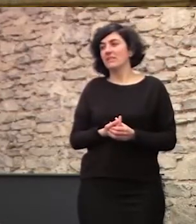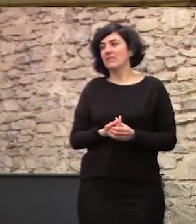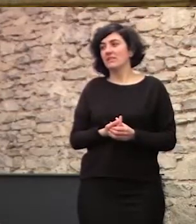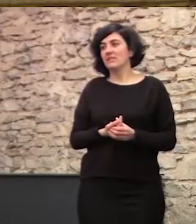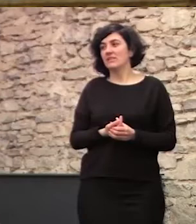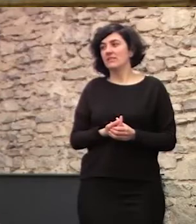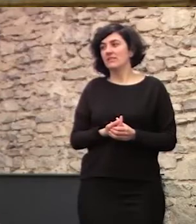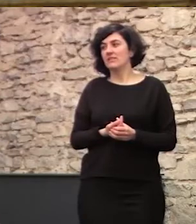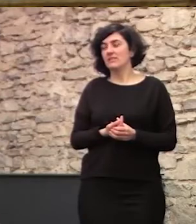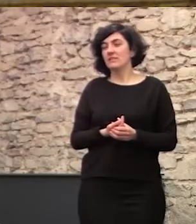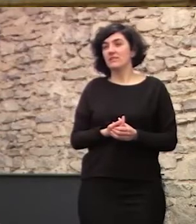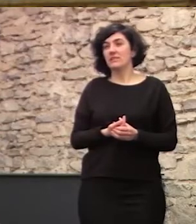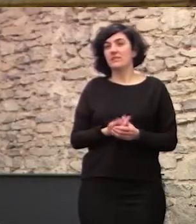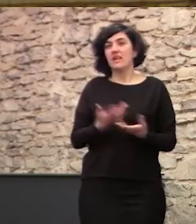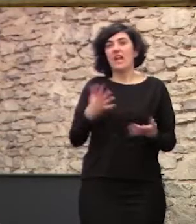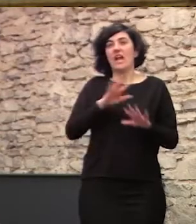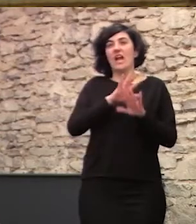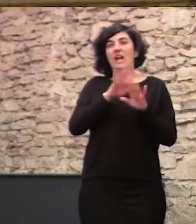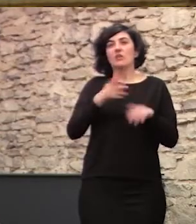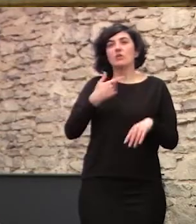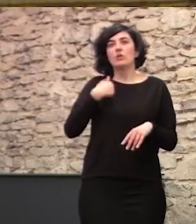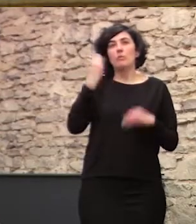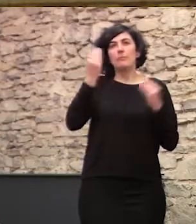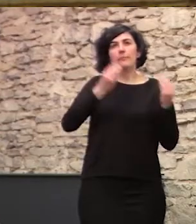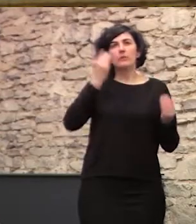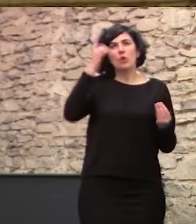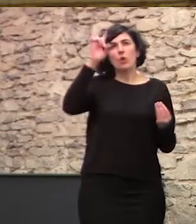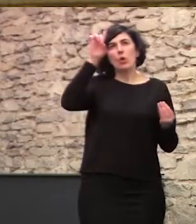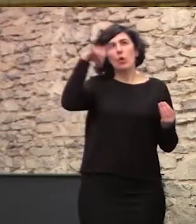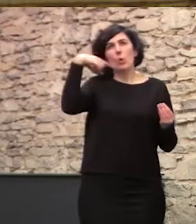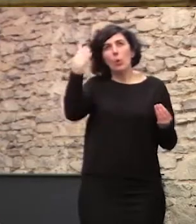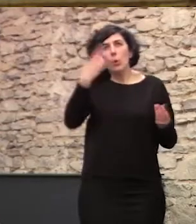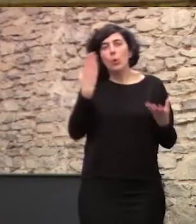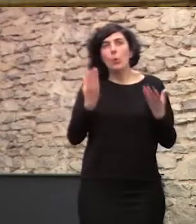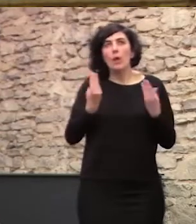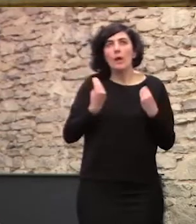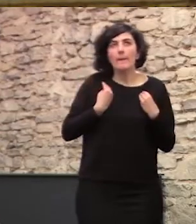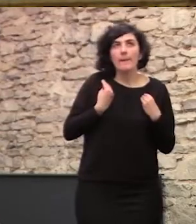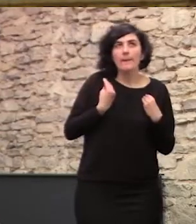dut hori zorante kultura bizitzeko moduan eta jazte duzuen gaien inguruan eta horrek ziur